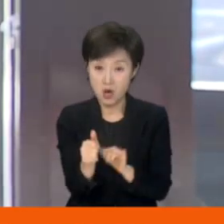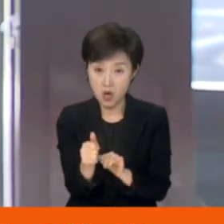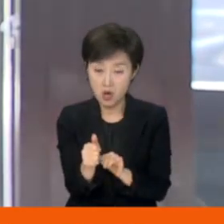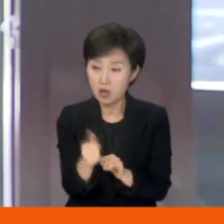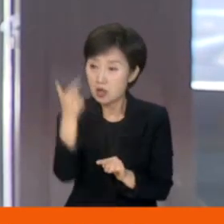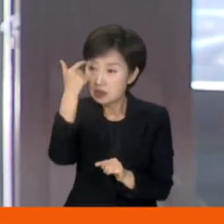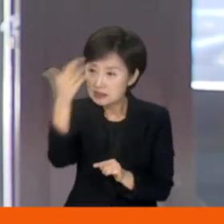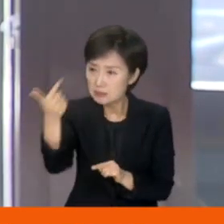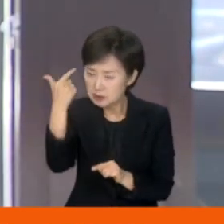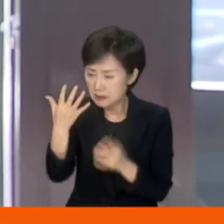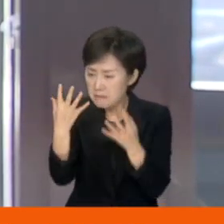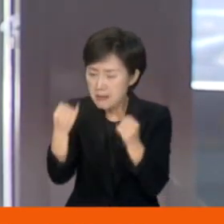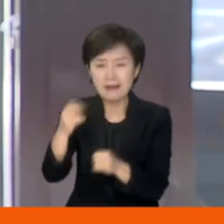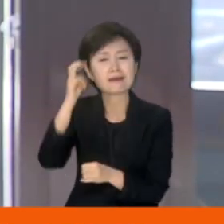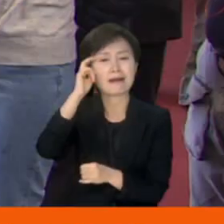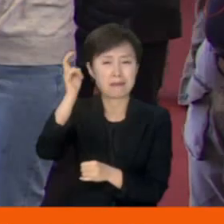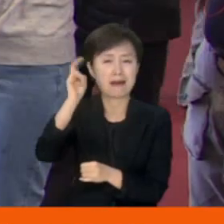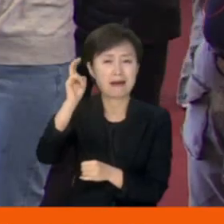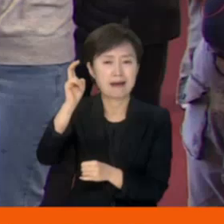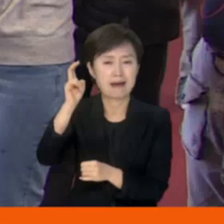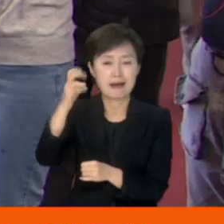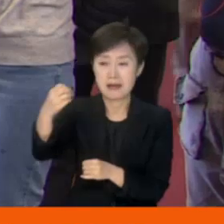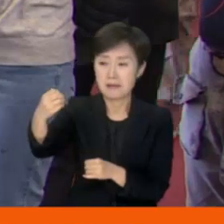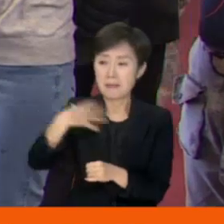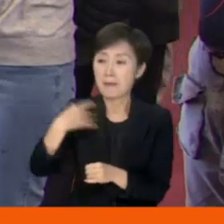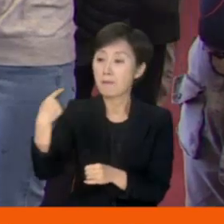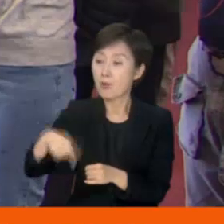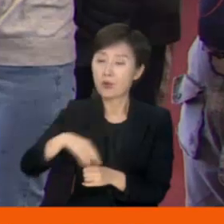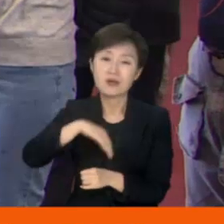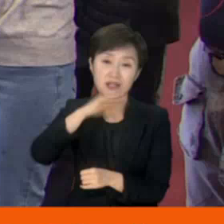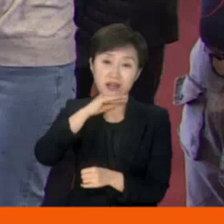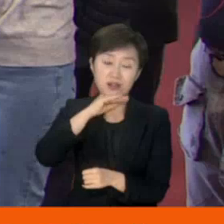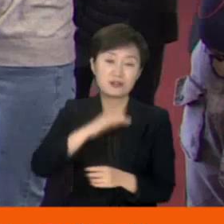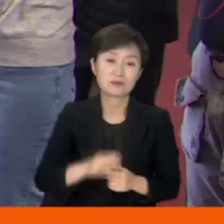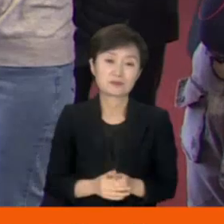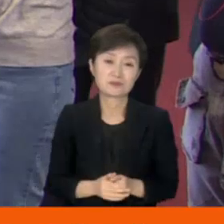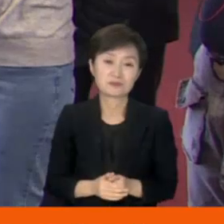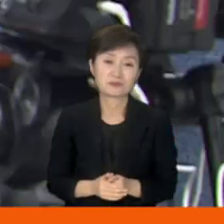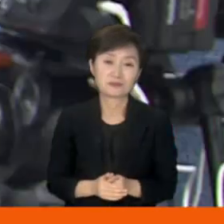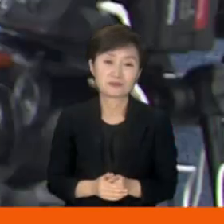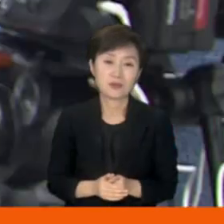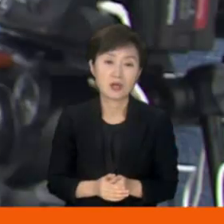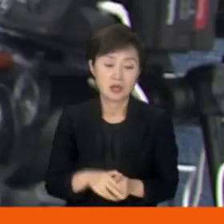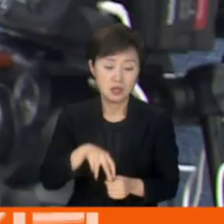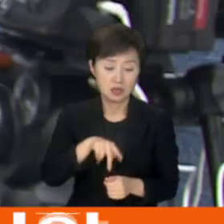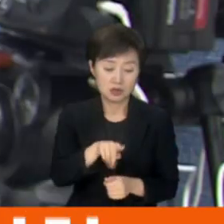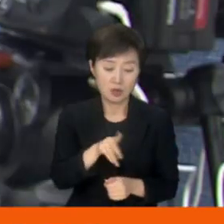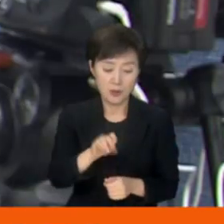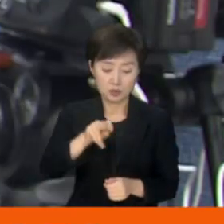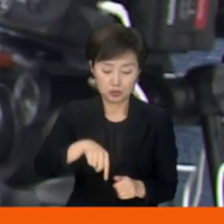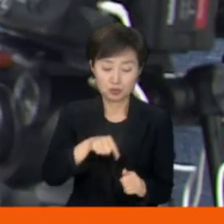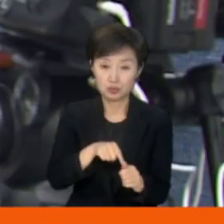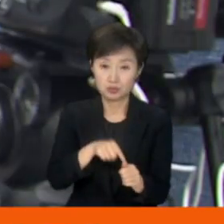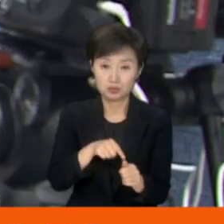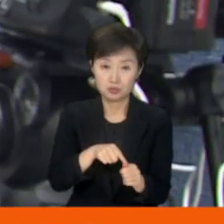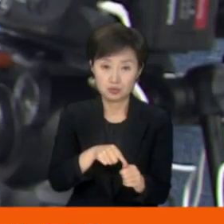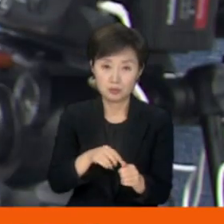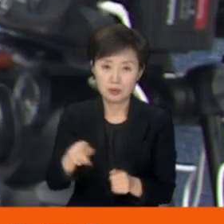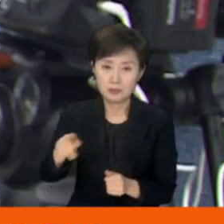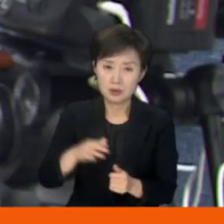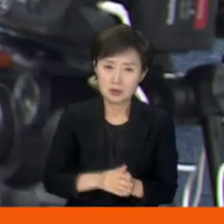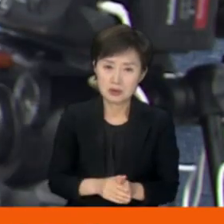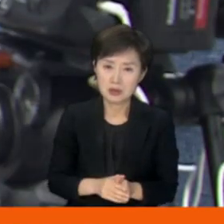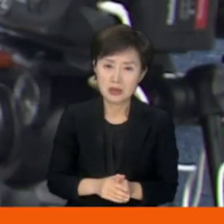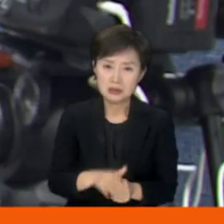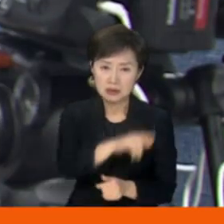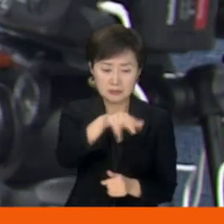관련 질문이 쏟아질 예정인데 어떤 발언이 나올지 주목됩니다. 오선 서병수 의원은 오늘 나이 먹고